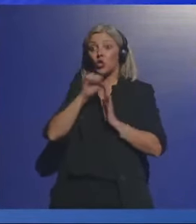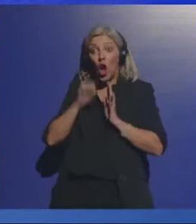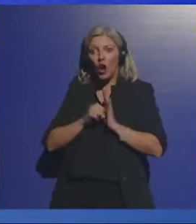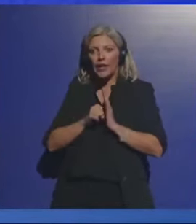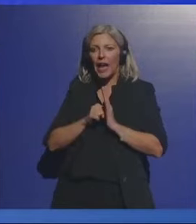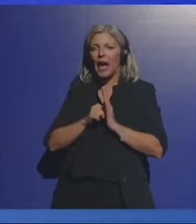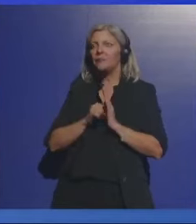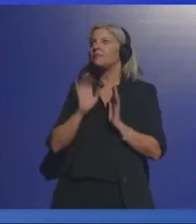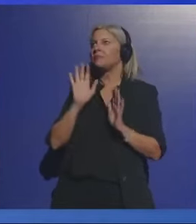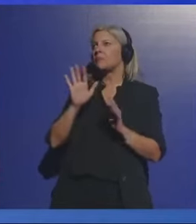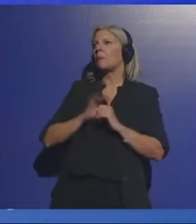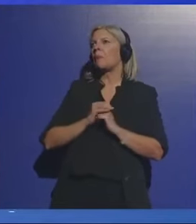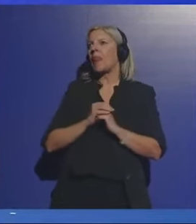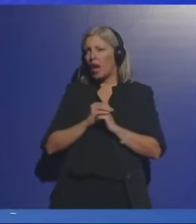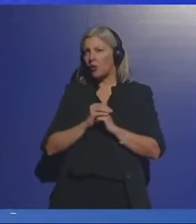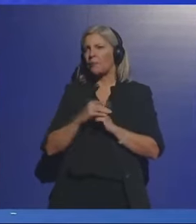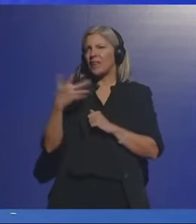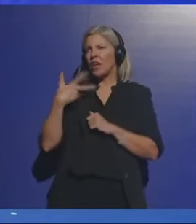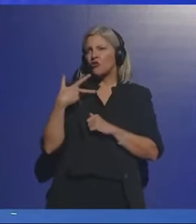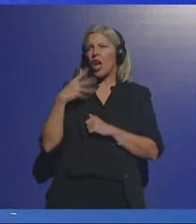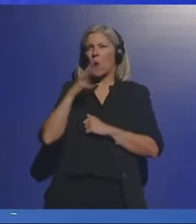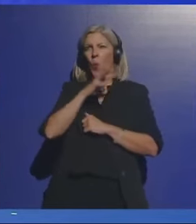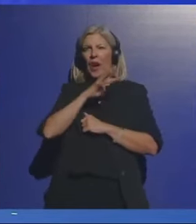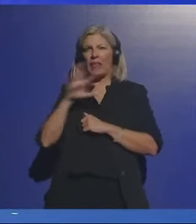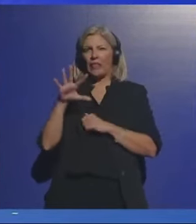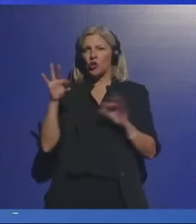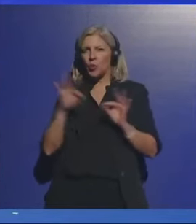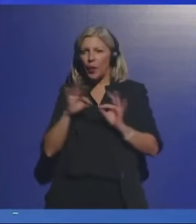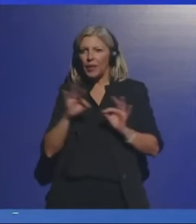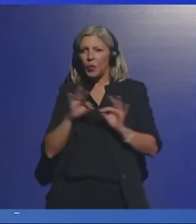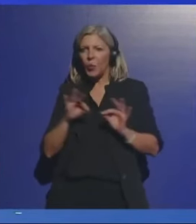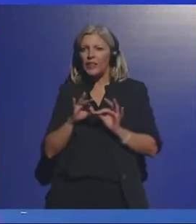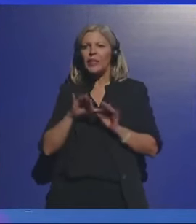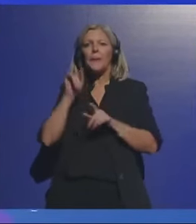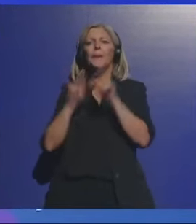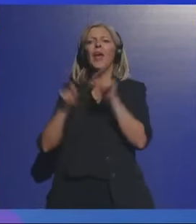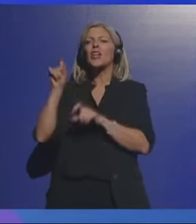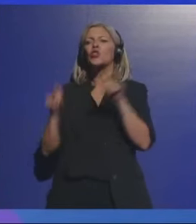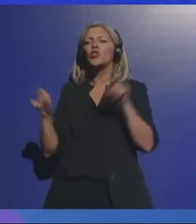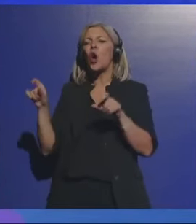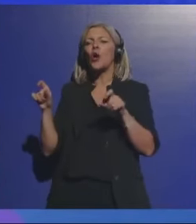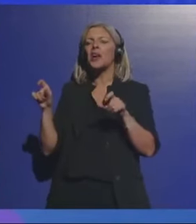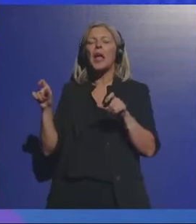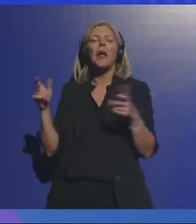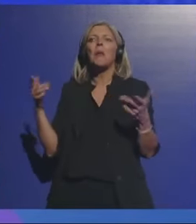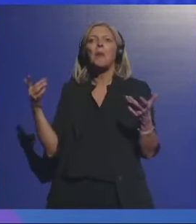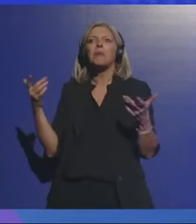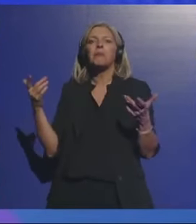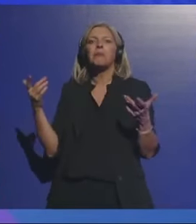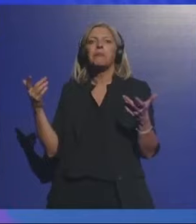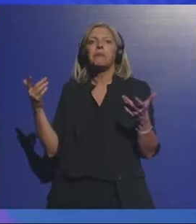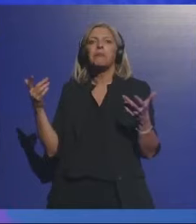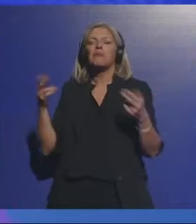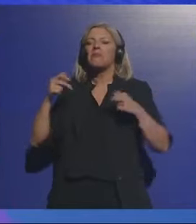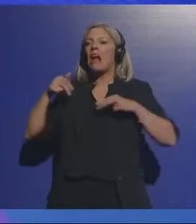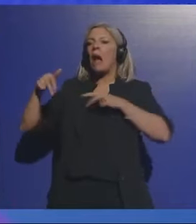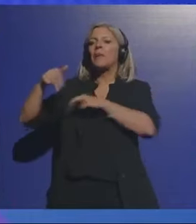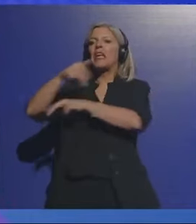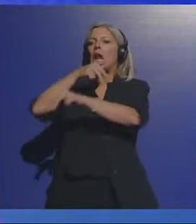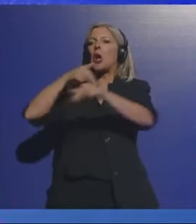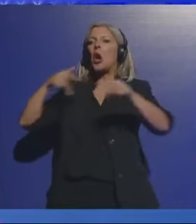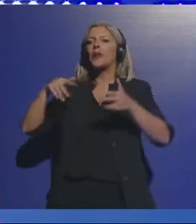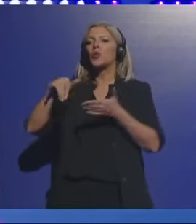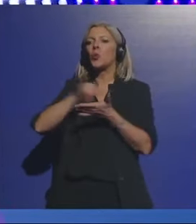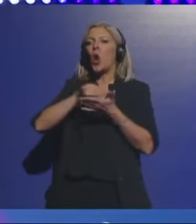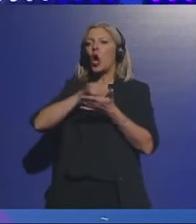dunque se mi ricordo bene c'erano 45 minuti di persone che camminano per New